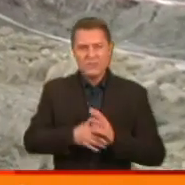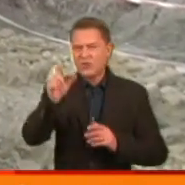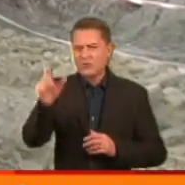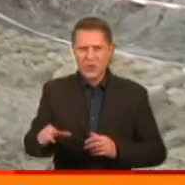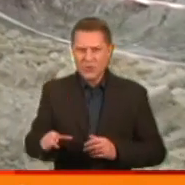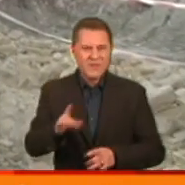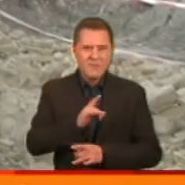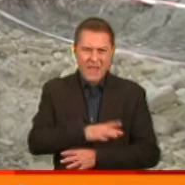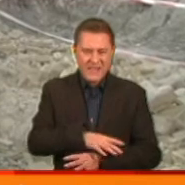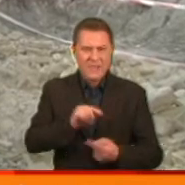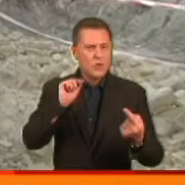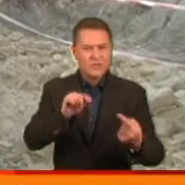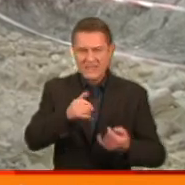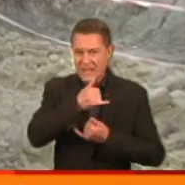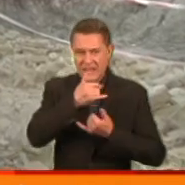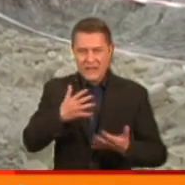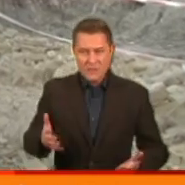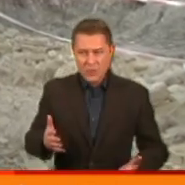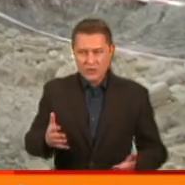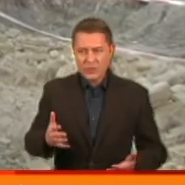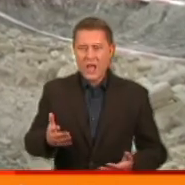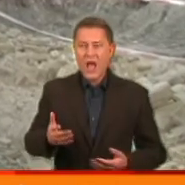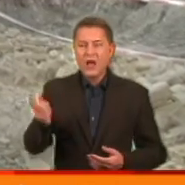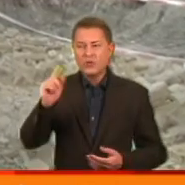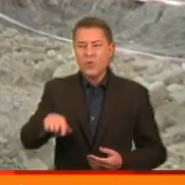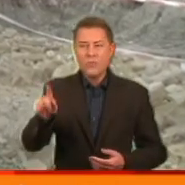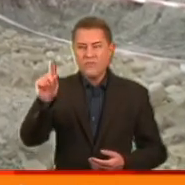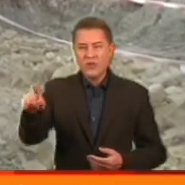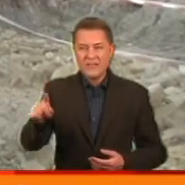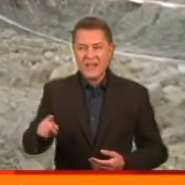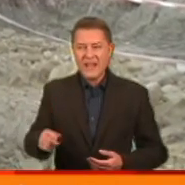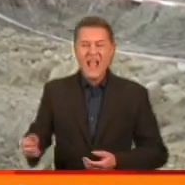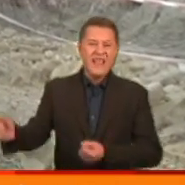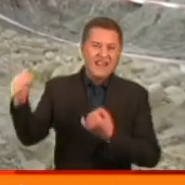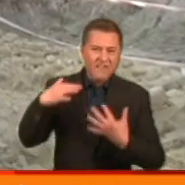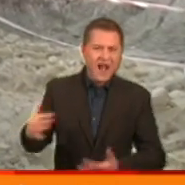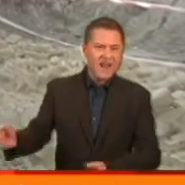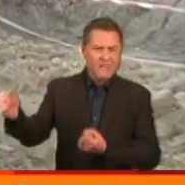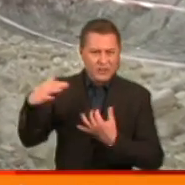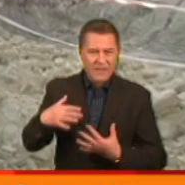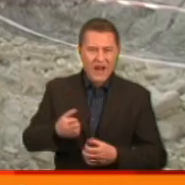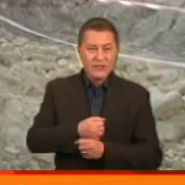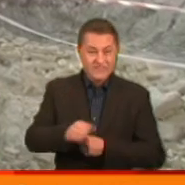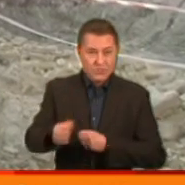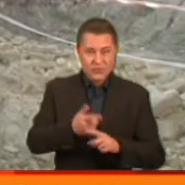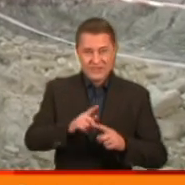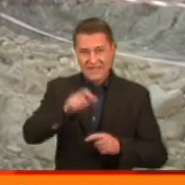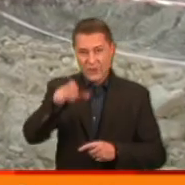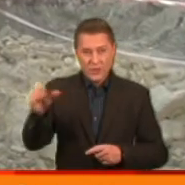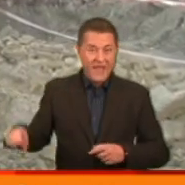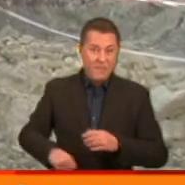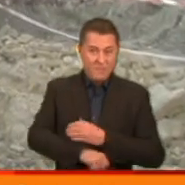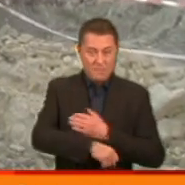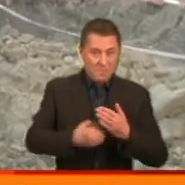багаті, протистояти не можуть. Тому вони вивалюють, навалюють і змушують цих людей піти